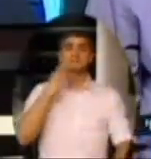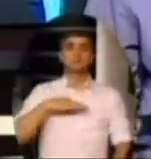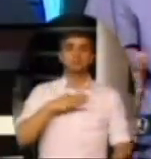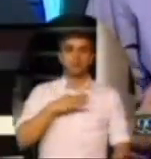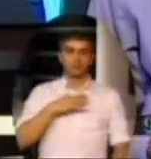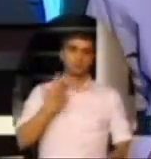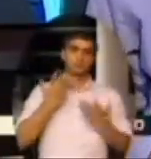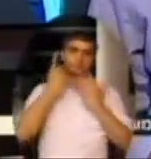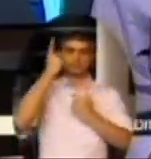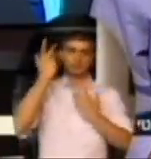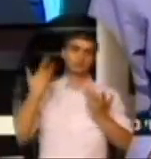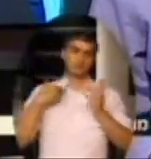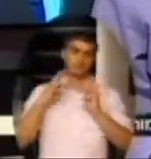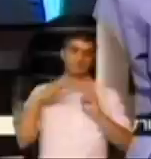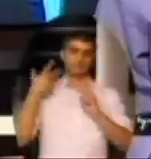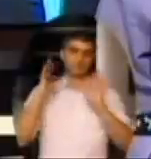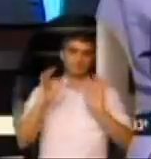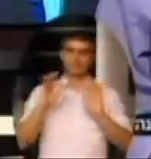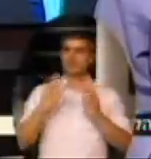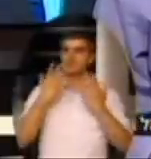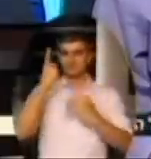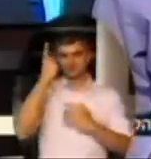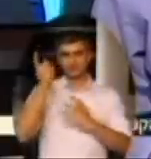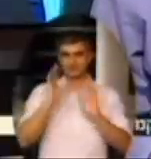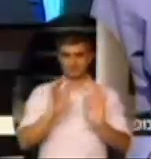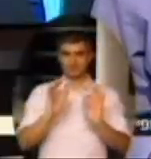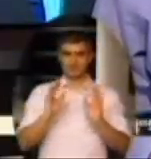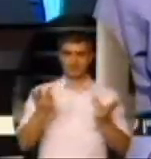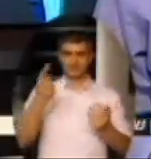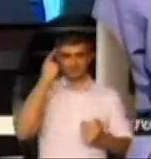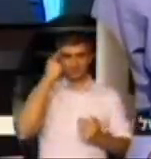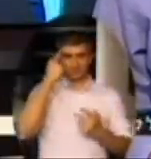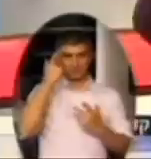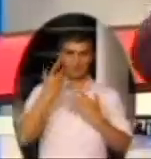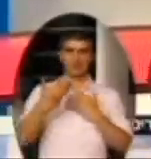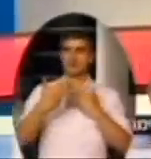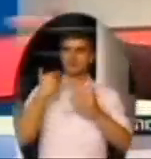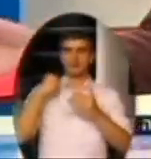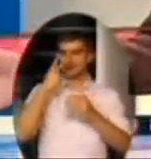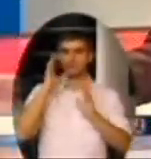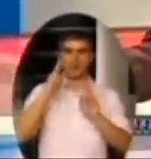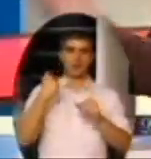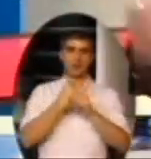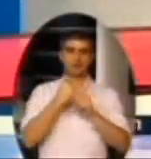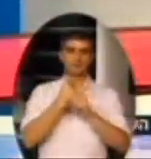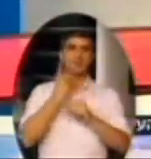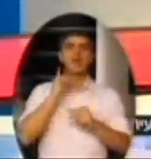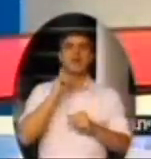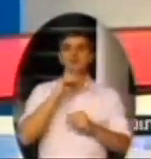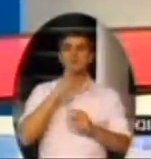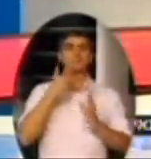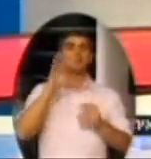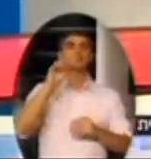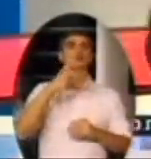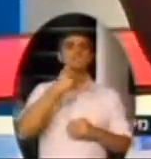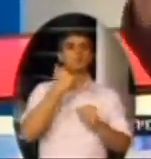שלי בעזרת השם אני מקווה שבסדר בעזרת השם זה בסדר אתה יודע פורס מז'ור ראינו מה יכול לעשות אבל אני שואלת אותך מה משה